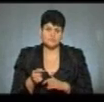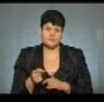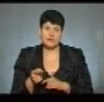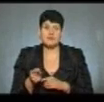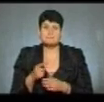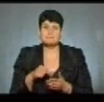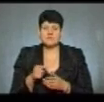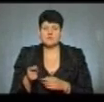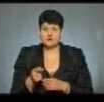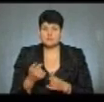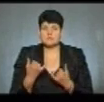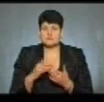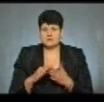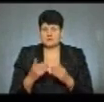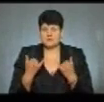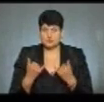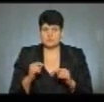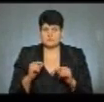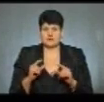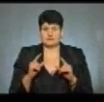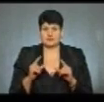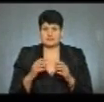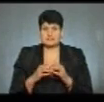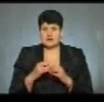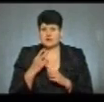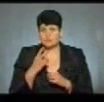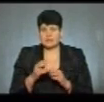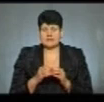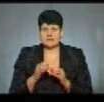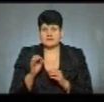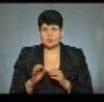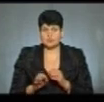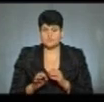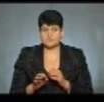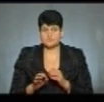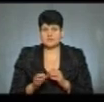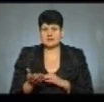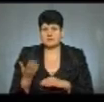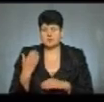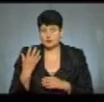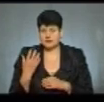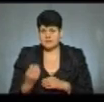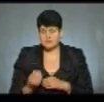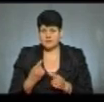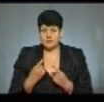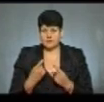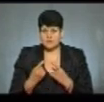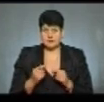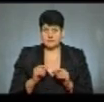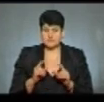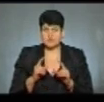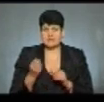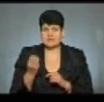місто Тернопіль станом на сьогодні перевищує середній показник на 10%. за минулий день, ми говорили, перевищував